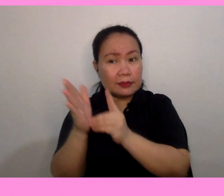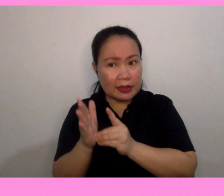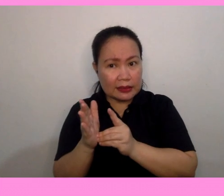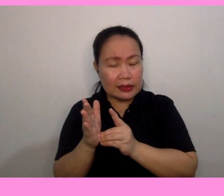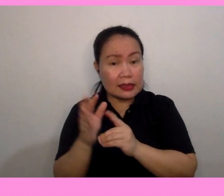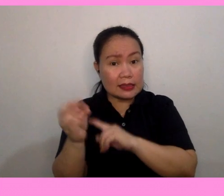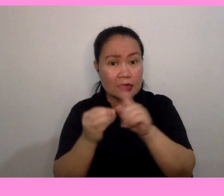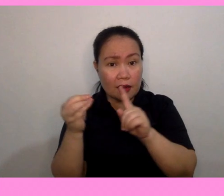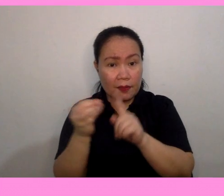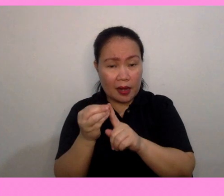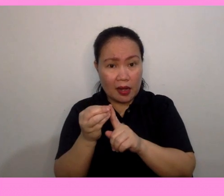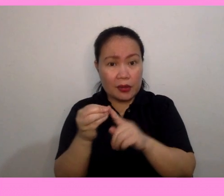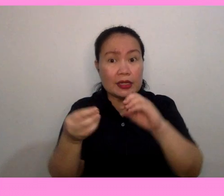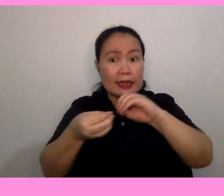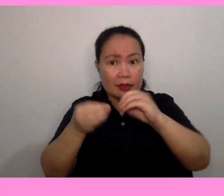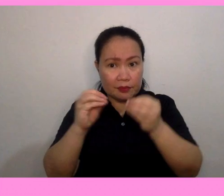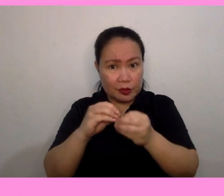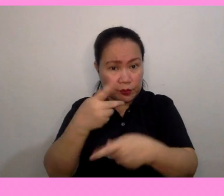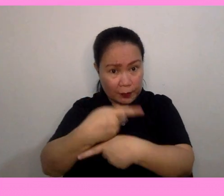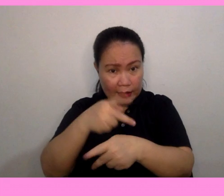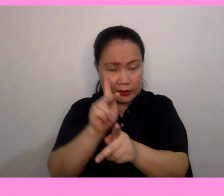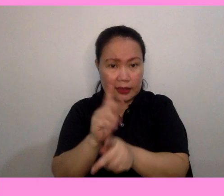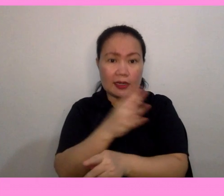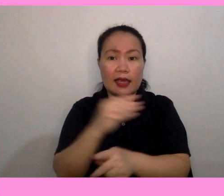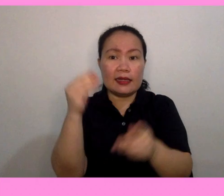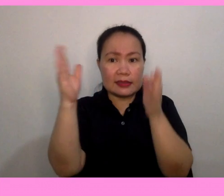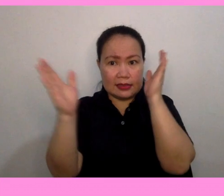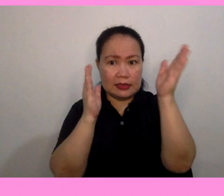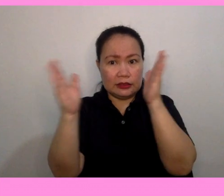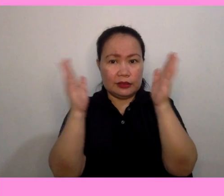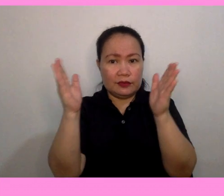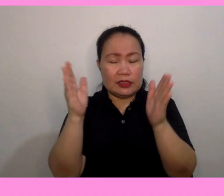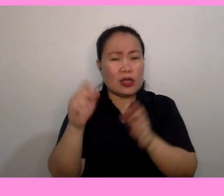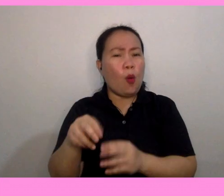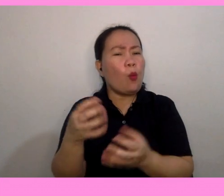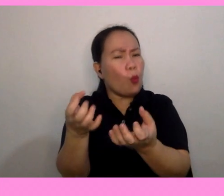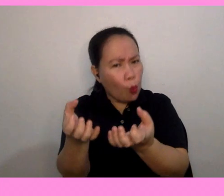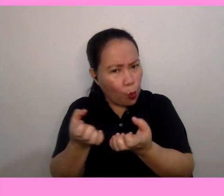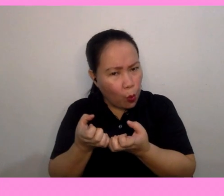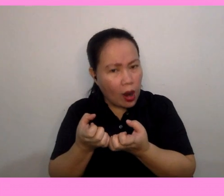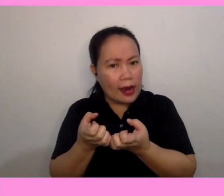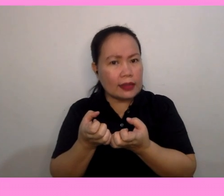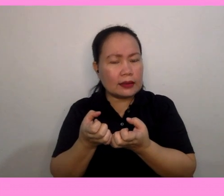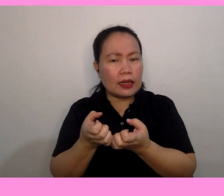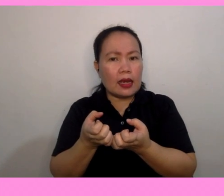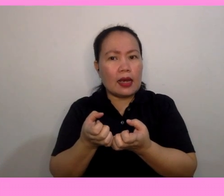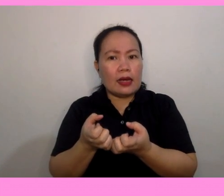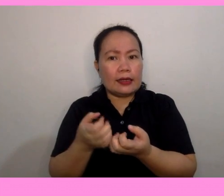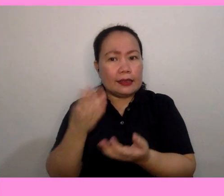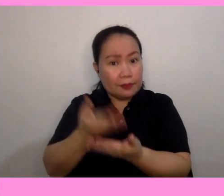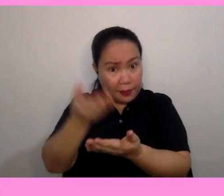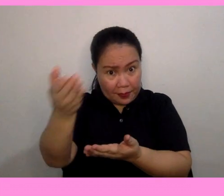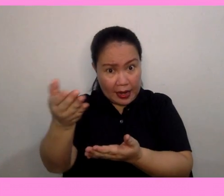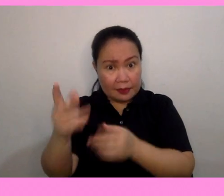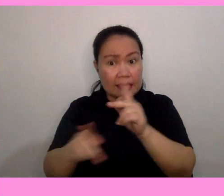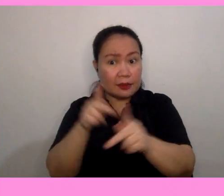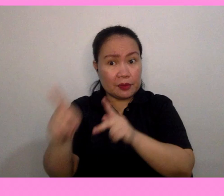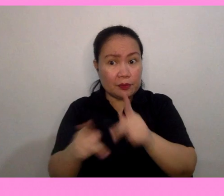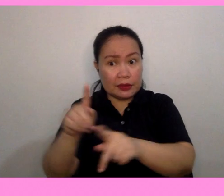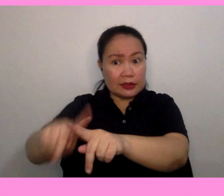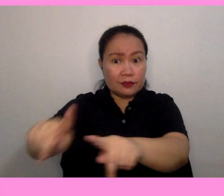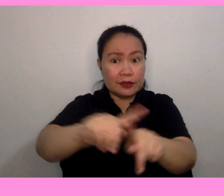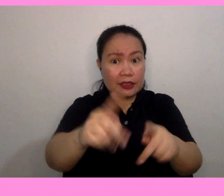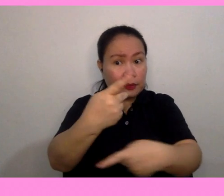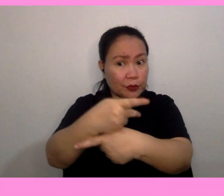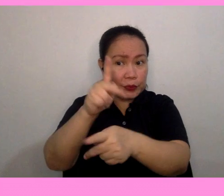Ang demand ay tumutukoy sa dami ng produkto at serbisyong nais bilhin ng mamimili sa iba't ibang